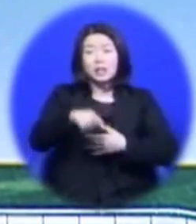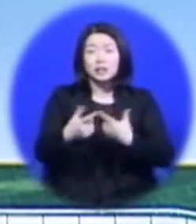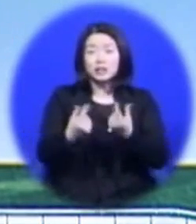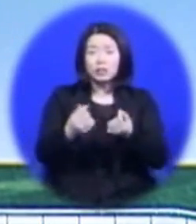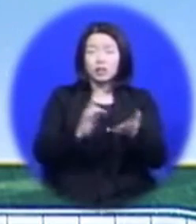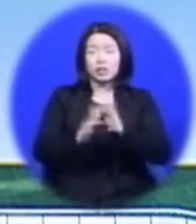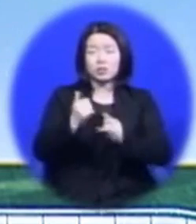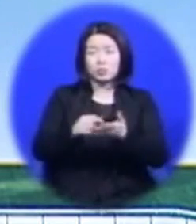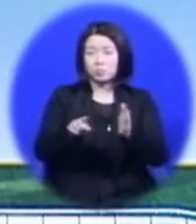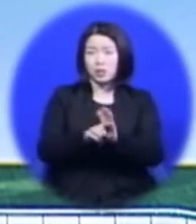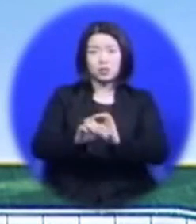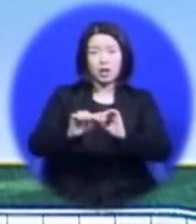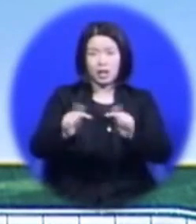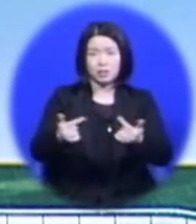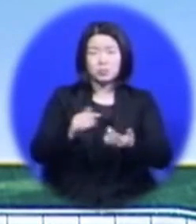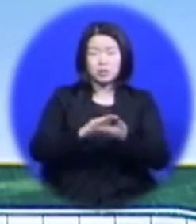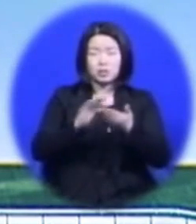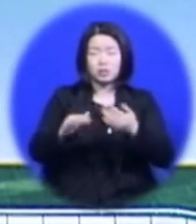믿는 게 아닙니다.